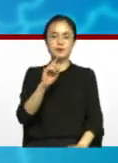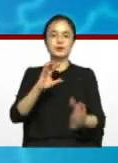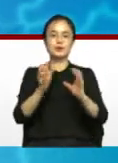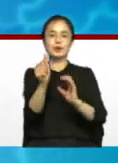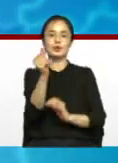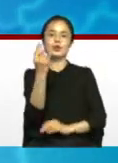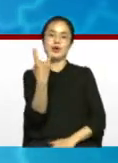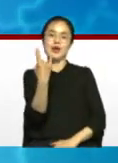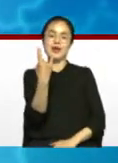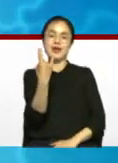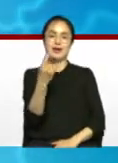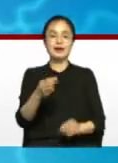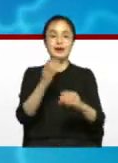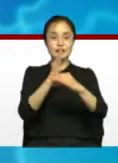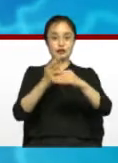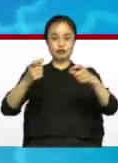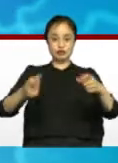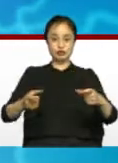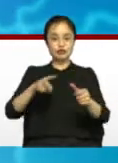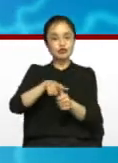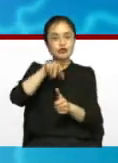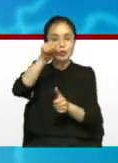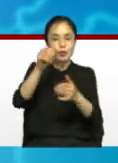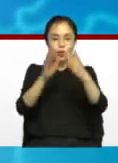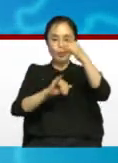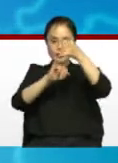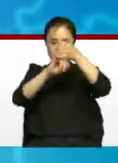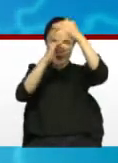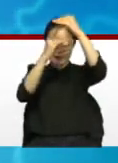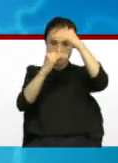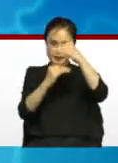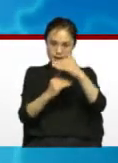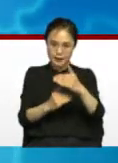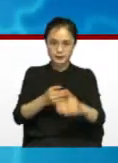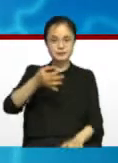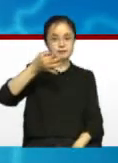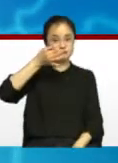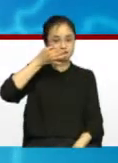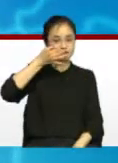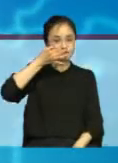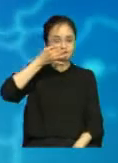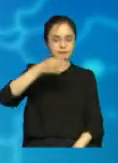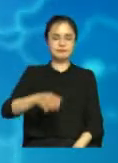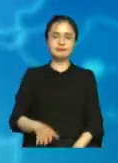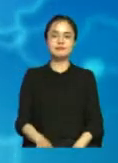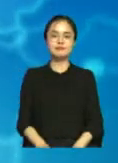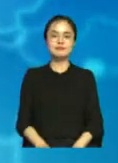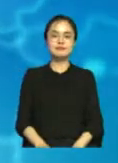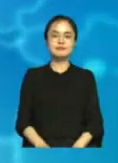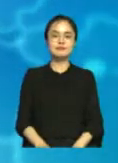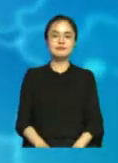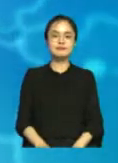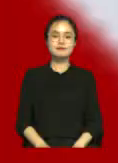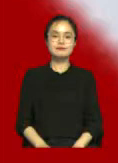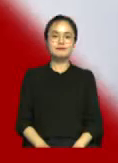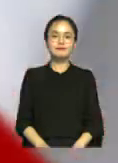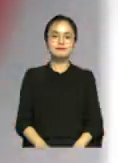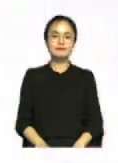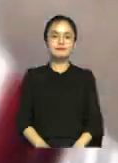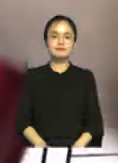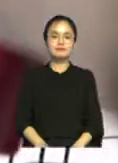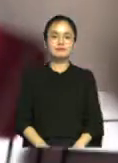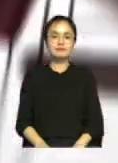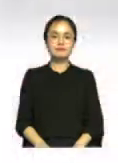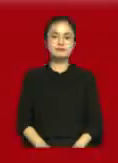토론을 펼쳤는데요. 공약 대결부터 날선 신경전까지 토론회 내용 진기훈 기자가 정리했습니다.